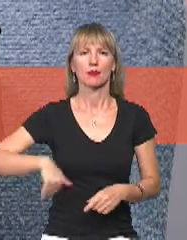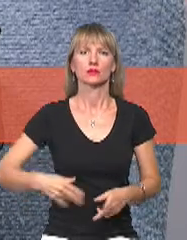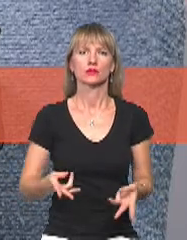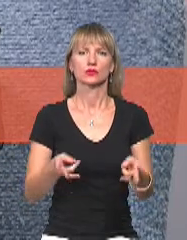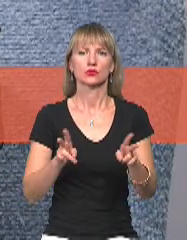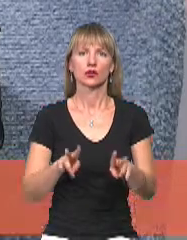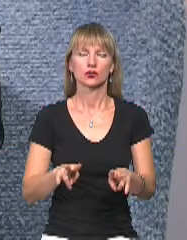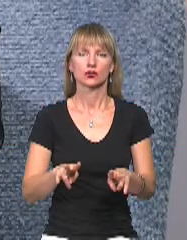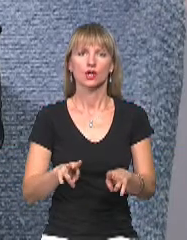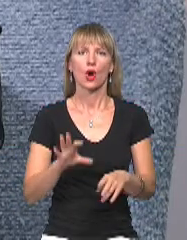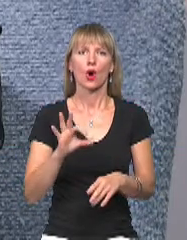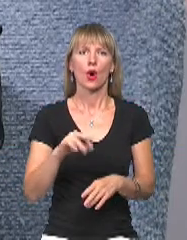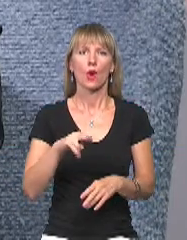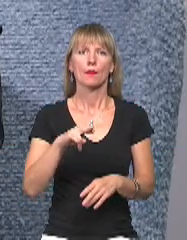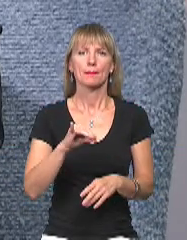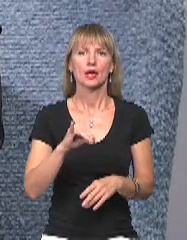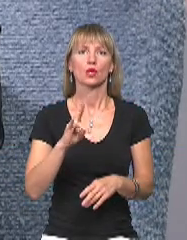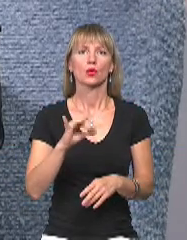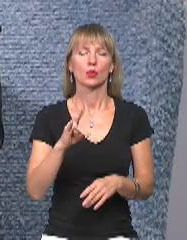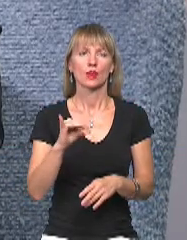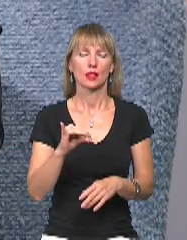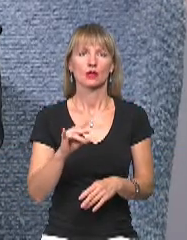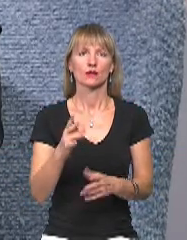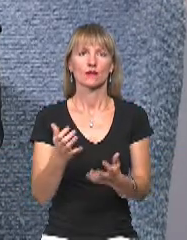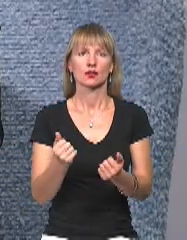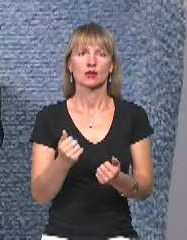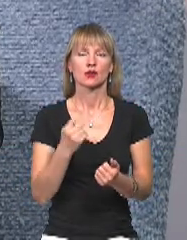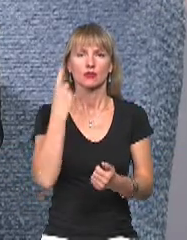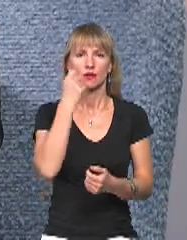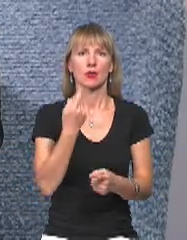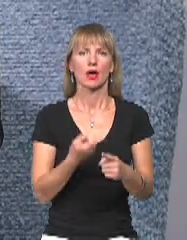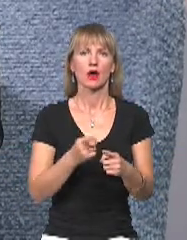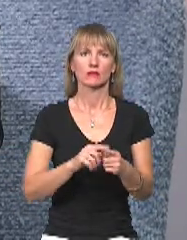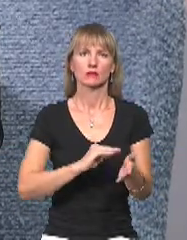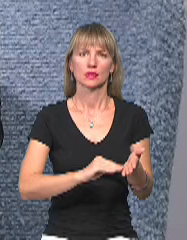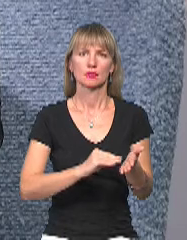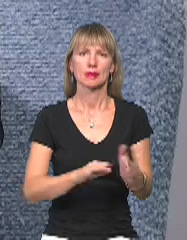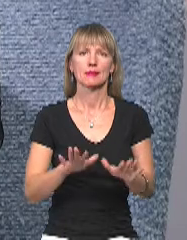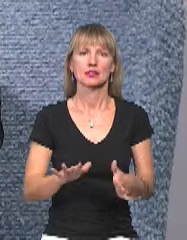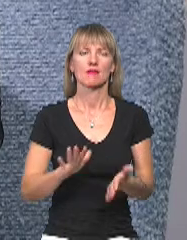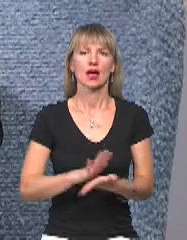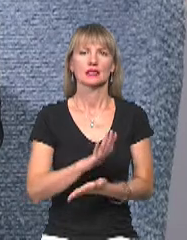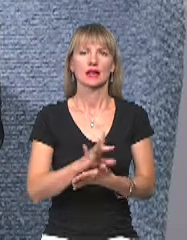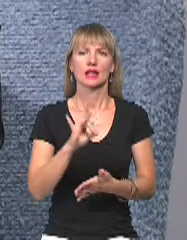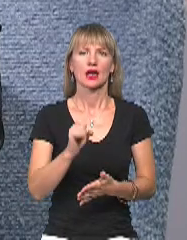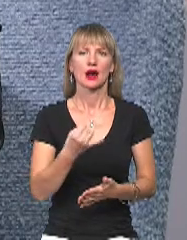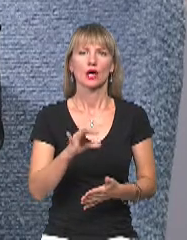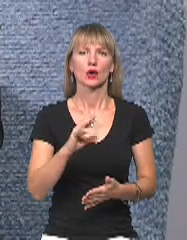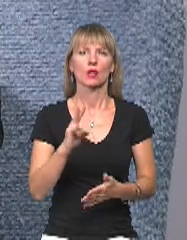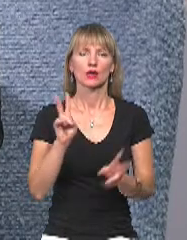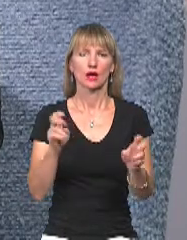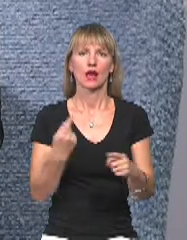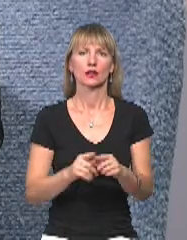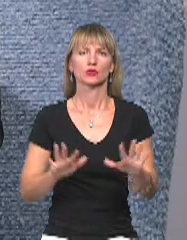і опікуни. Інформацію про це оприлюднила на своєму сайті місцева газета «Районка». Це сталося